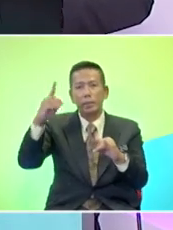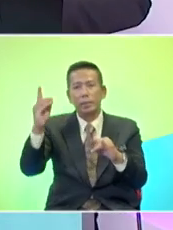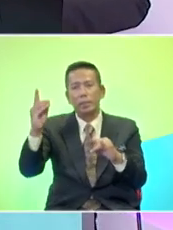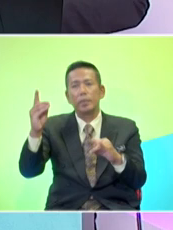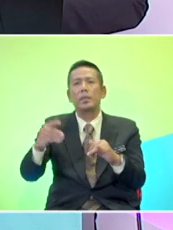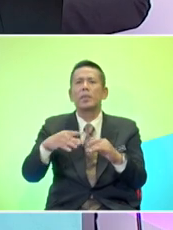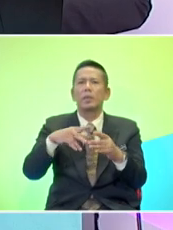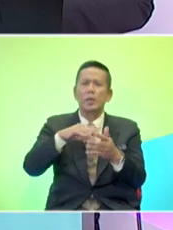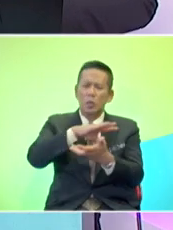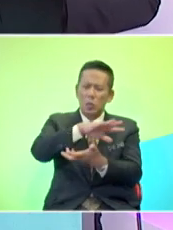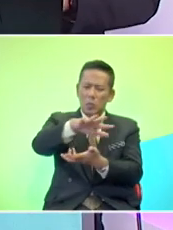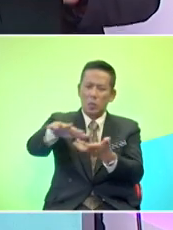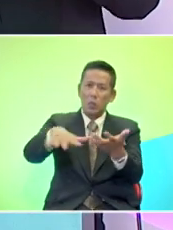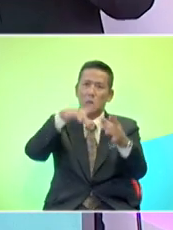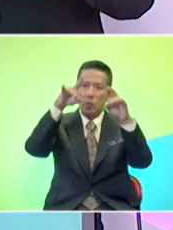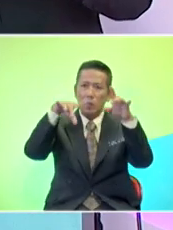menyeluruh